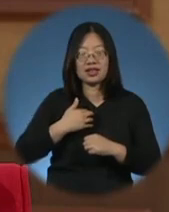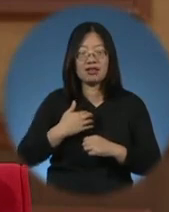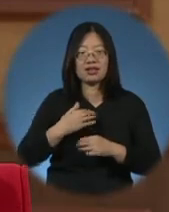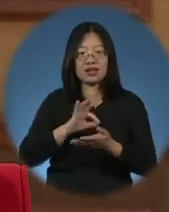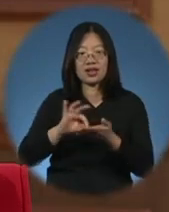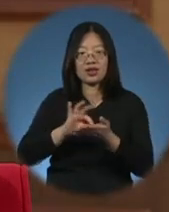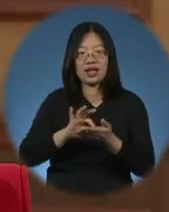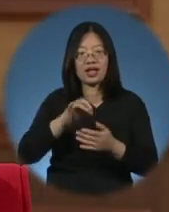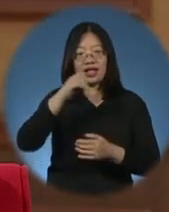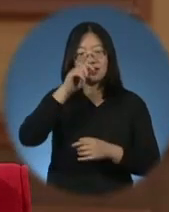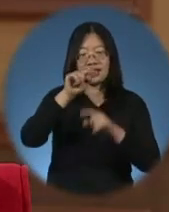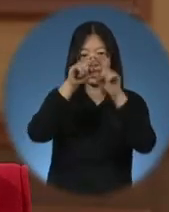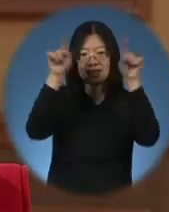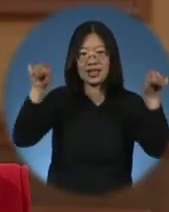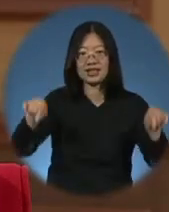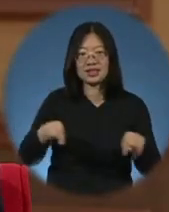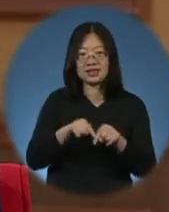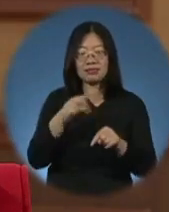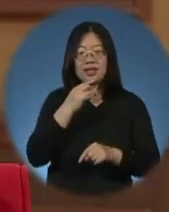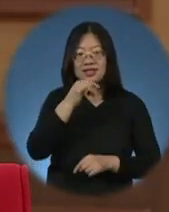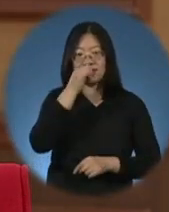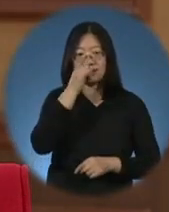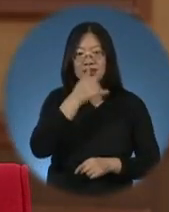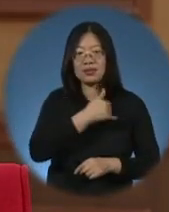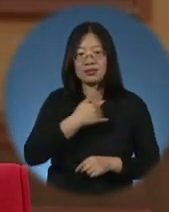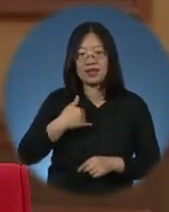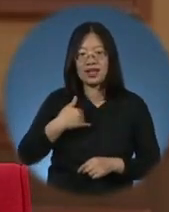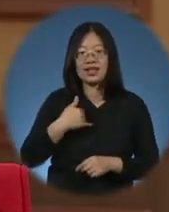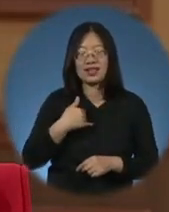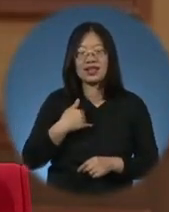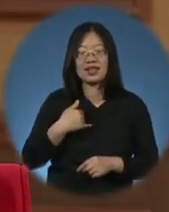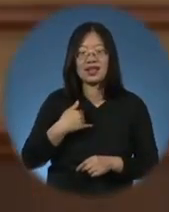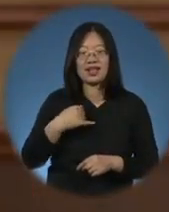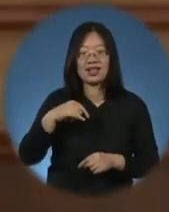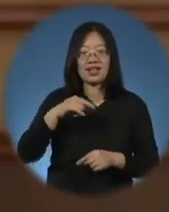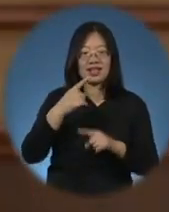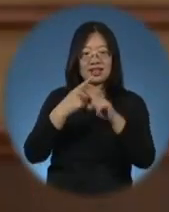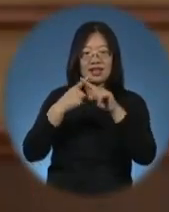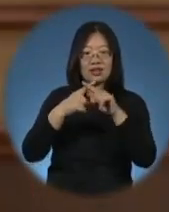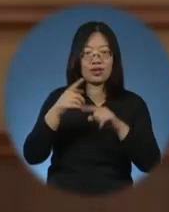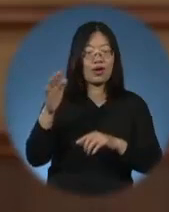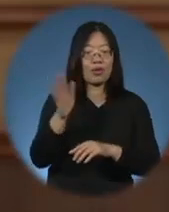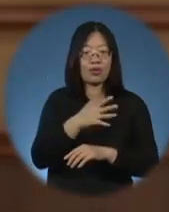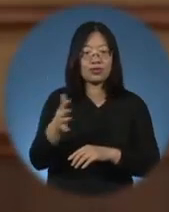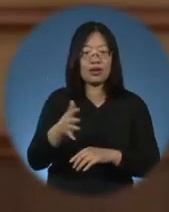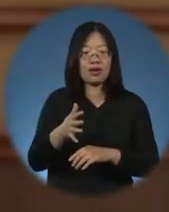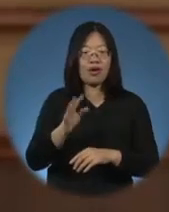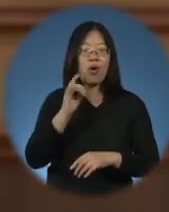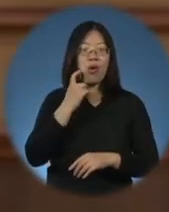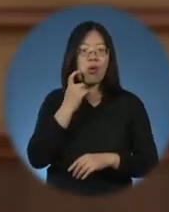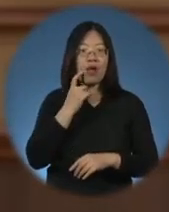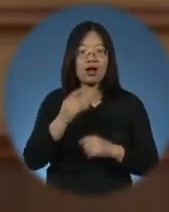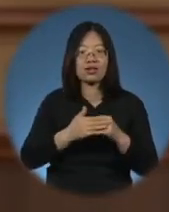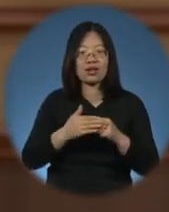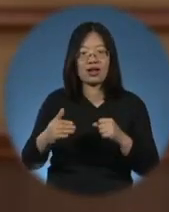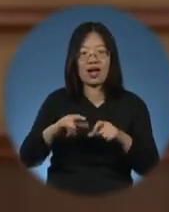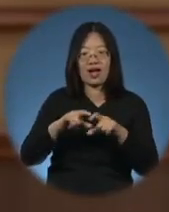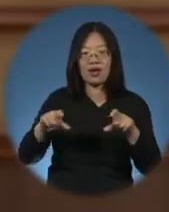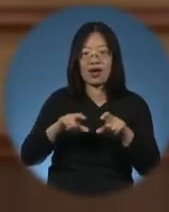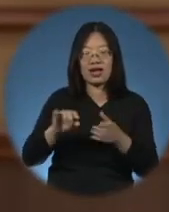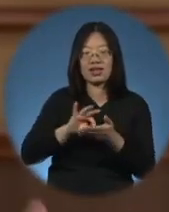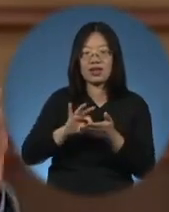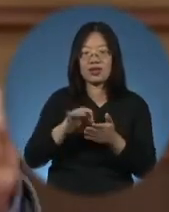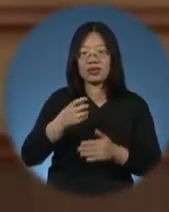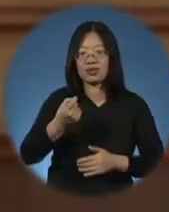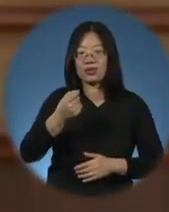유판은 그냥 테두리만 있는 유판이라고 생각하시면 됩니다. 네, 사각형? 예. 가운데 X자가 없어요? 없는. 예. 그럼 가짜인데요? 그래서 너무 일반화하는 건